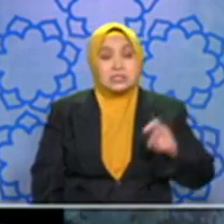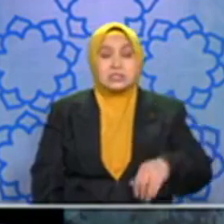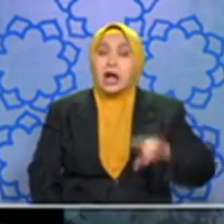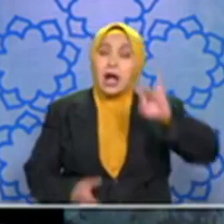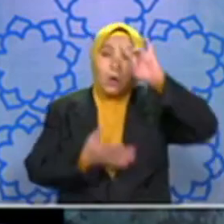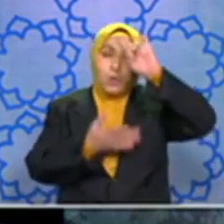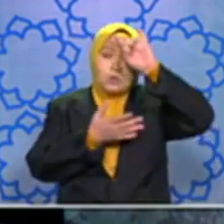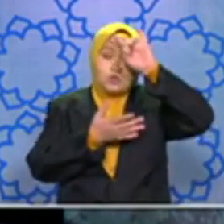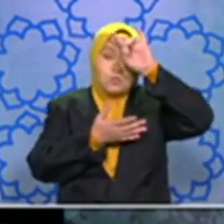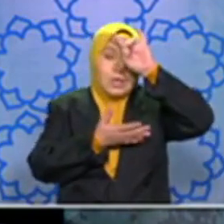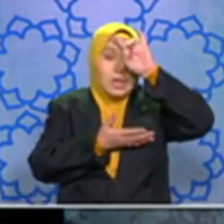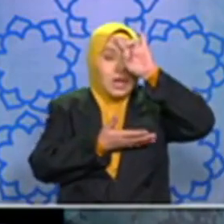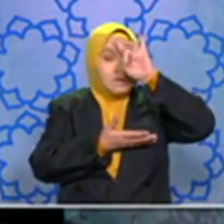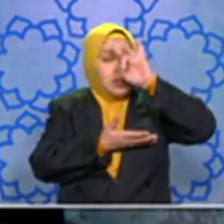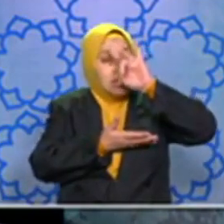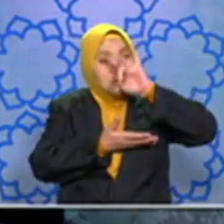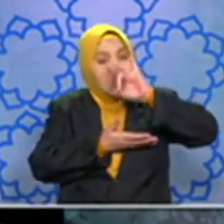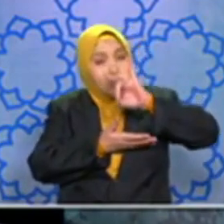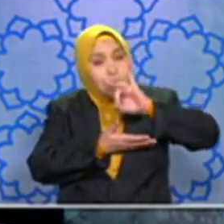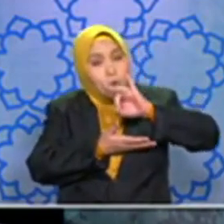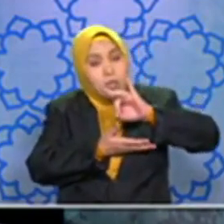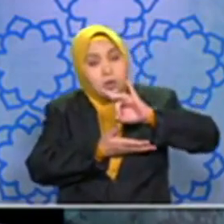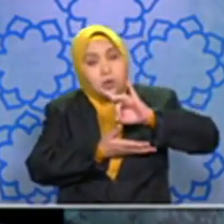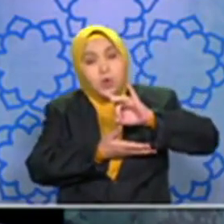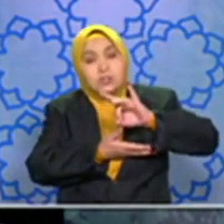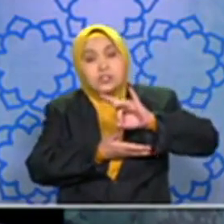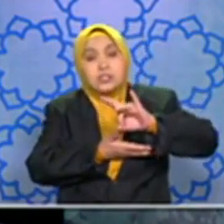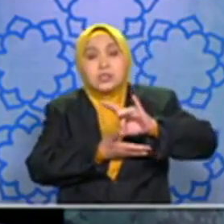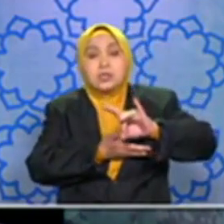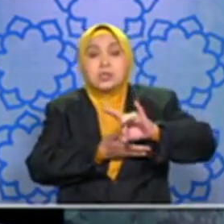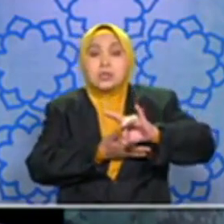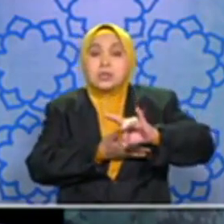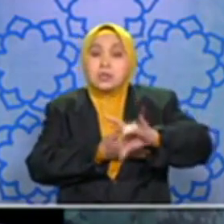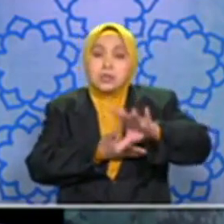A'udhu billahi minas syaitanir